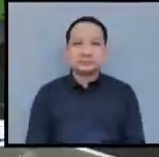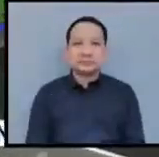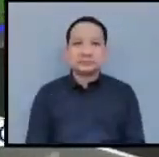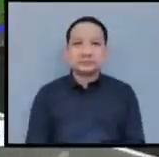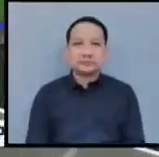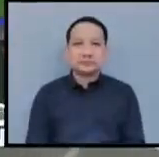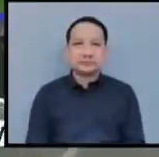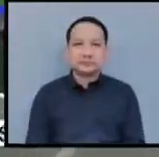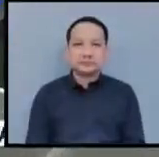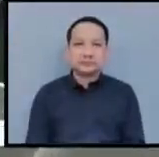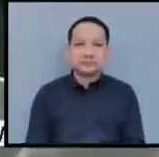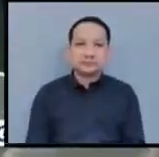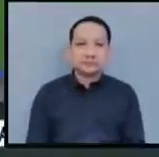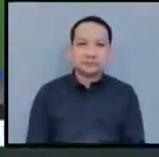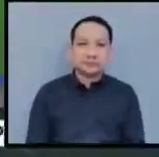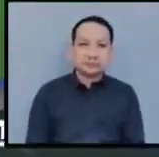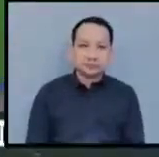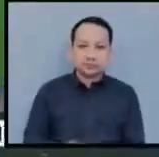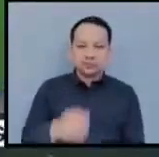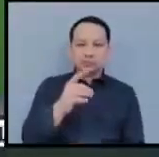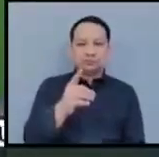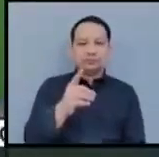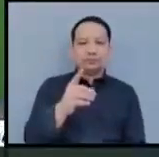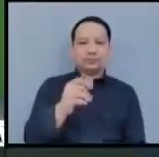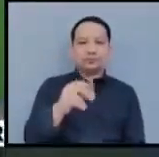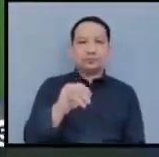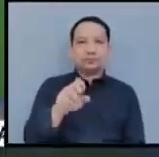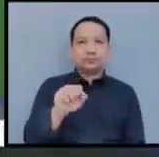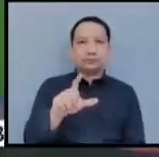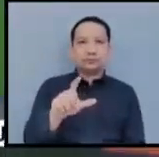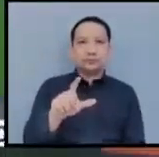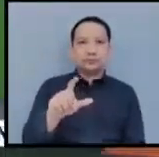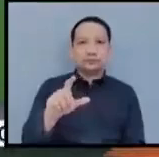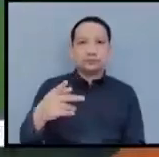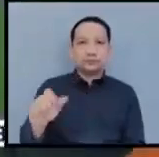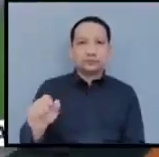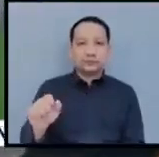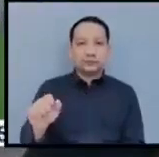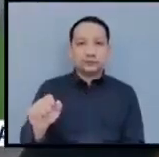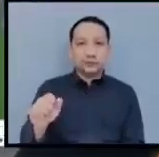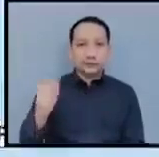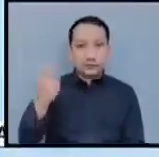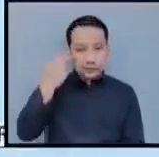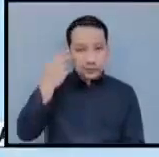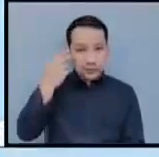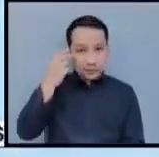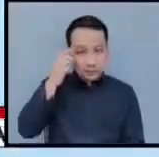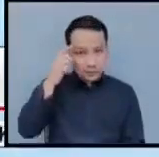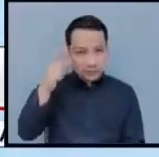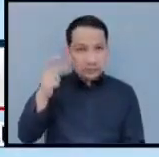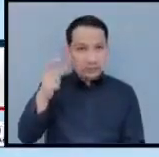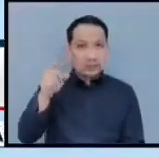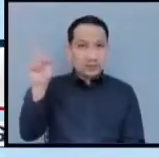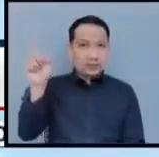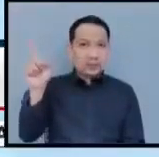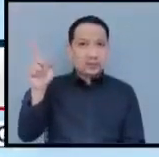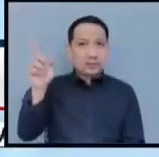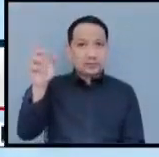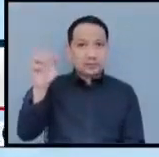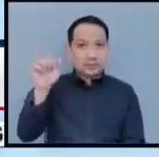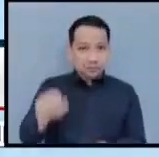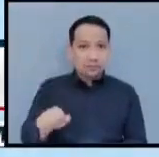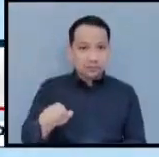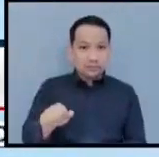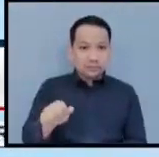Harry Potter star Daniel Radcliffe magiging tatay na. Kinumpirma ni Daniel Radcliffe na siya ay magiging isang ama